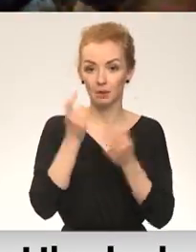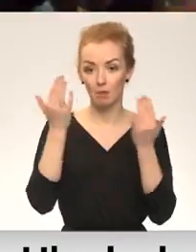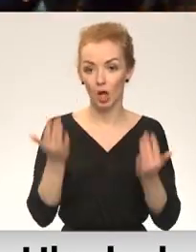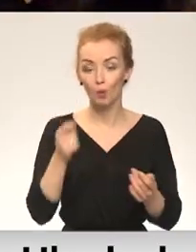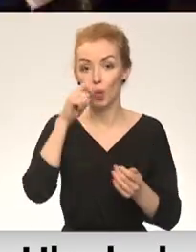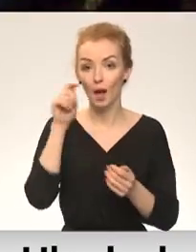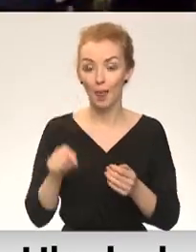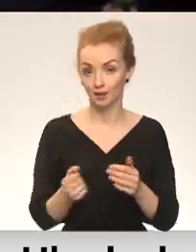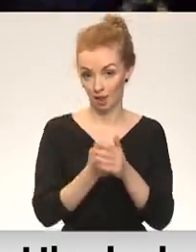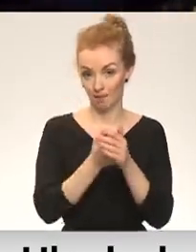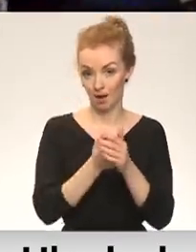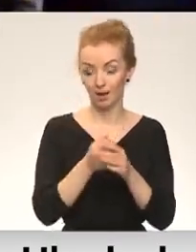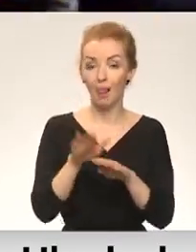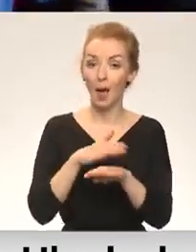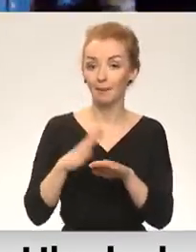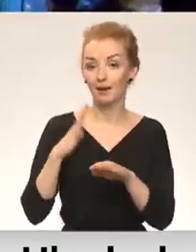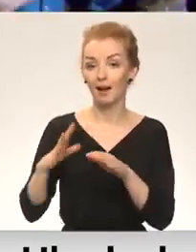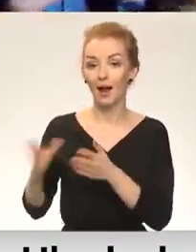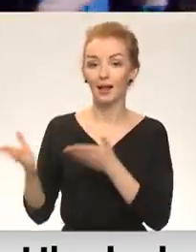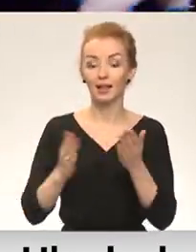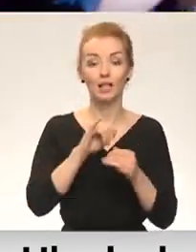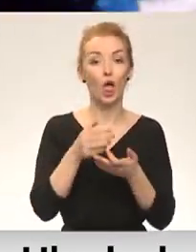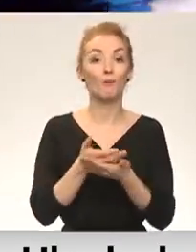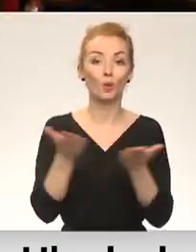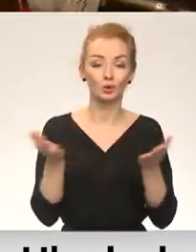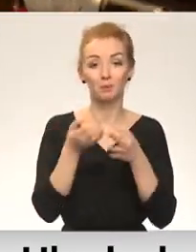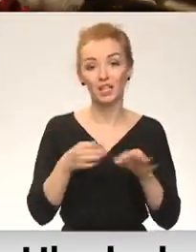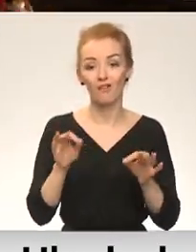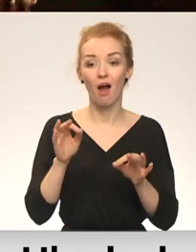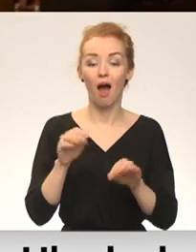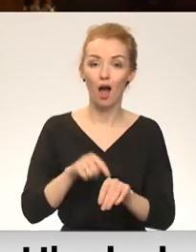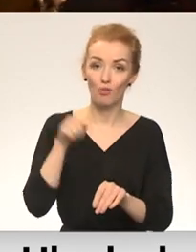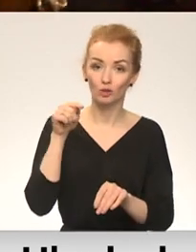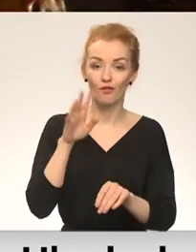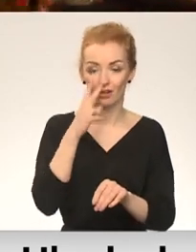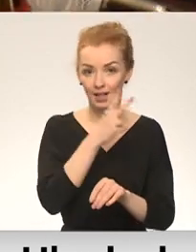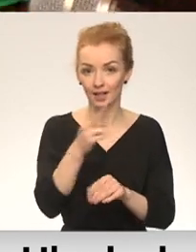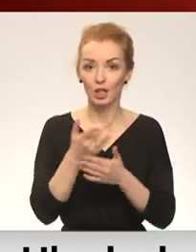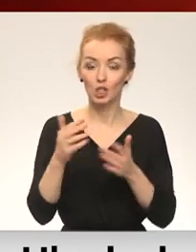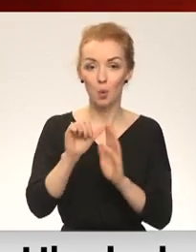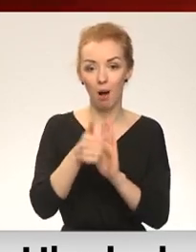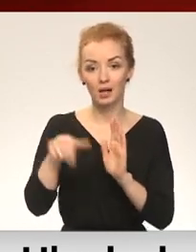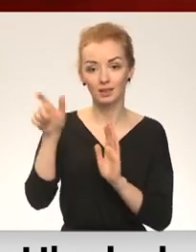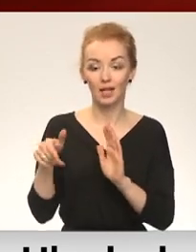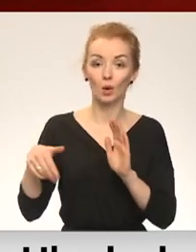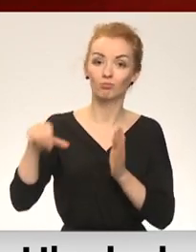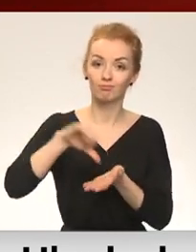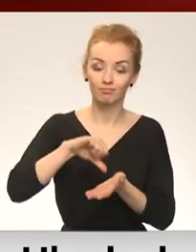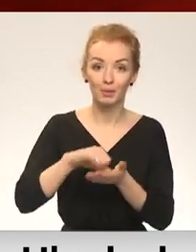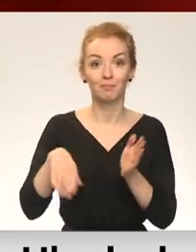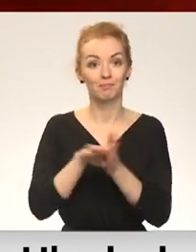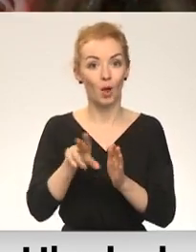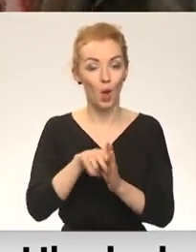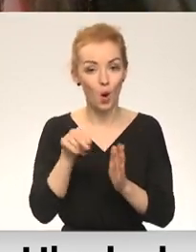atbalstam. Laipni gaidīts bija ik viens, brīvā atmosfērā varēja vērot dažādu mākslinieku uzstāšanos, piedalīties